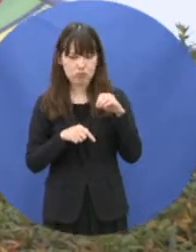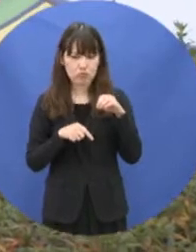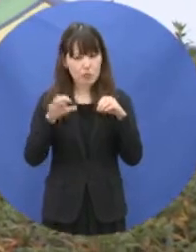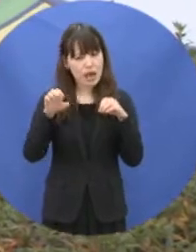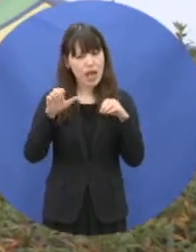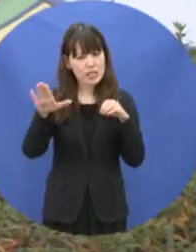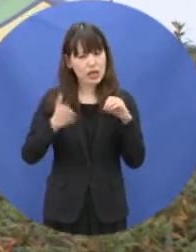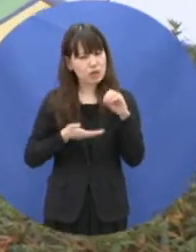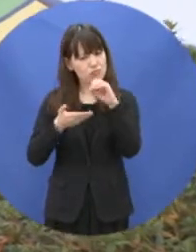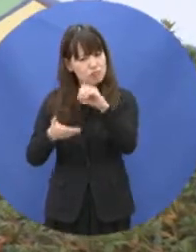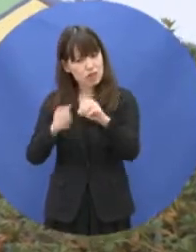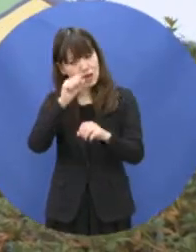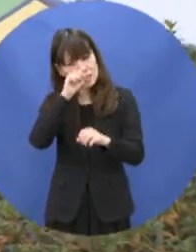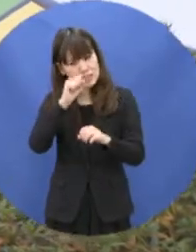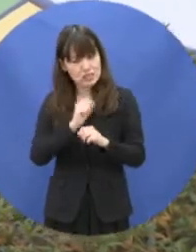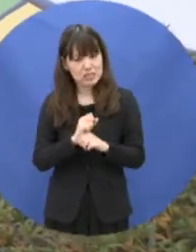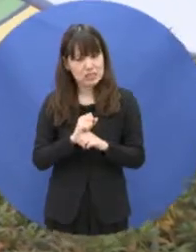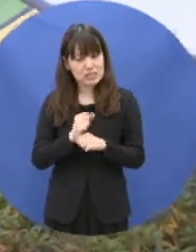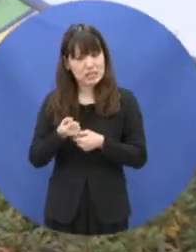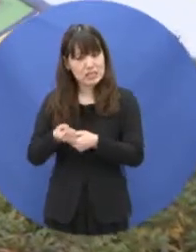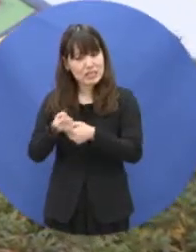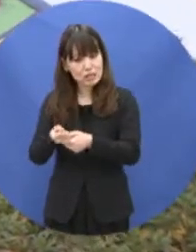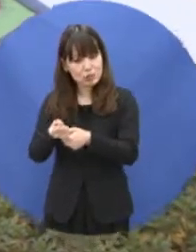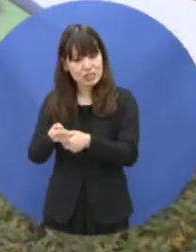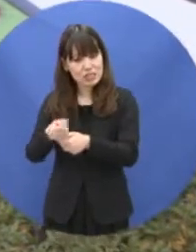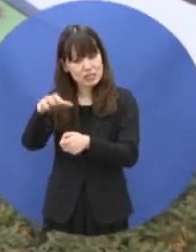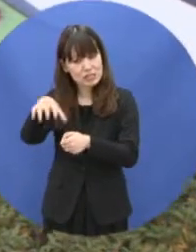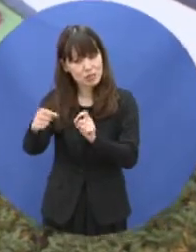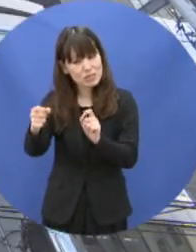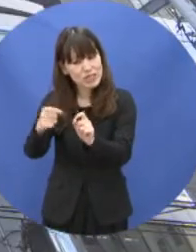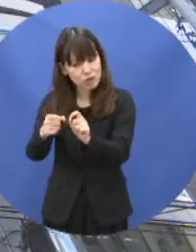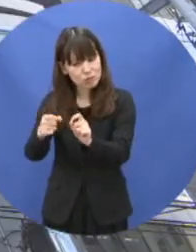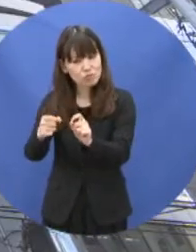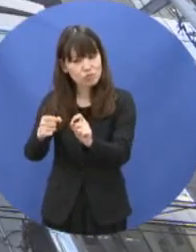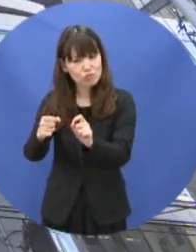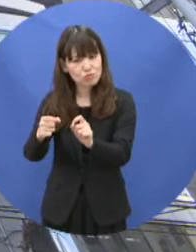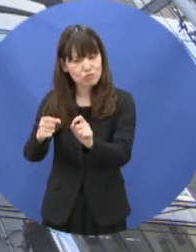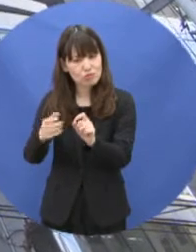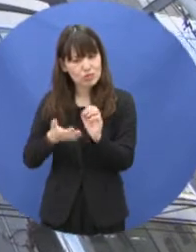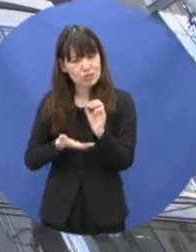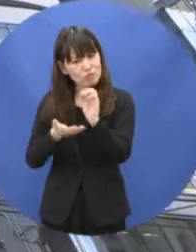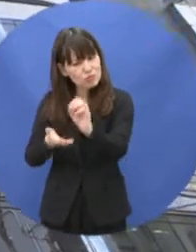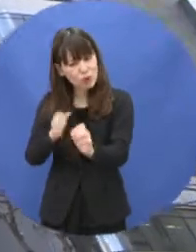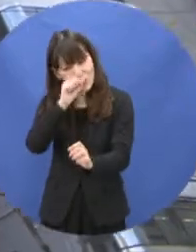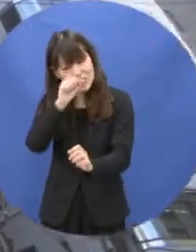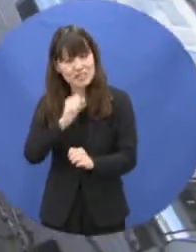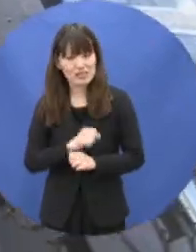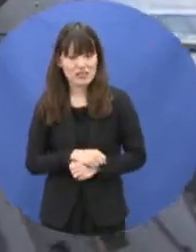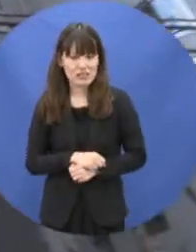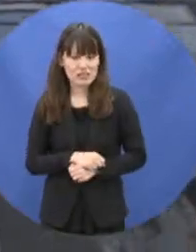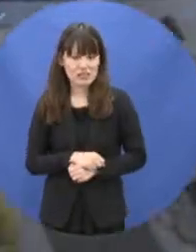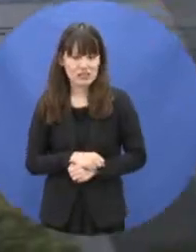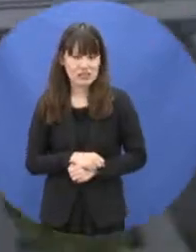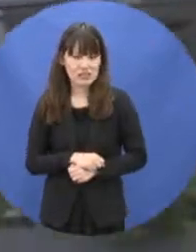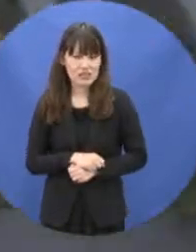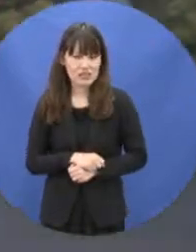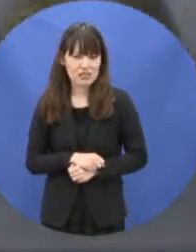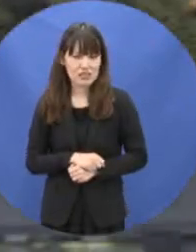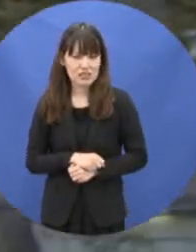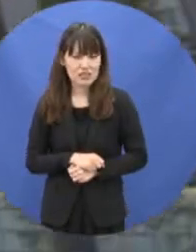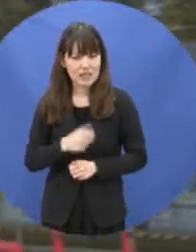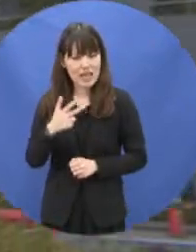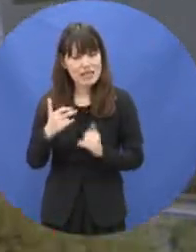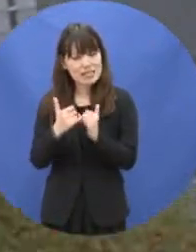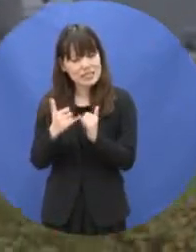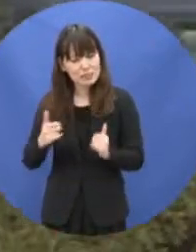ももともとあった江坂で、なおかつダスキンさんのところにもある岡本太郎作品と一体的に市民